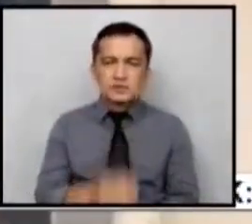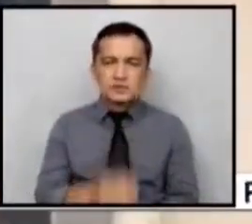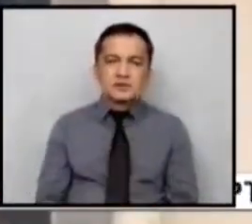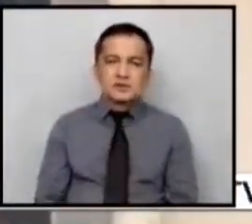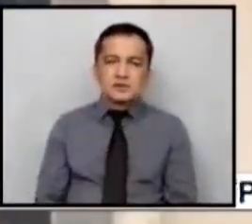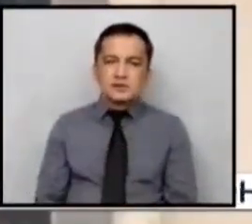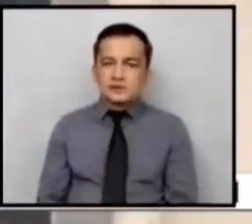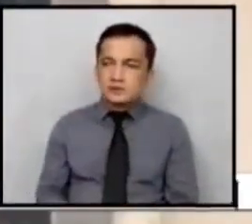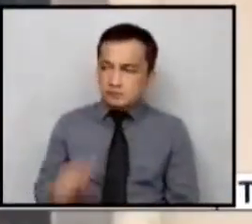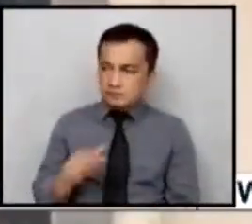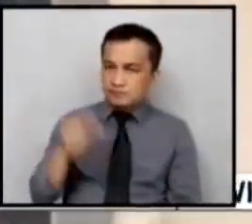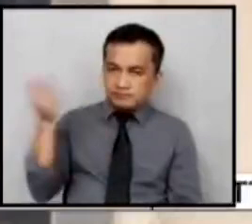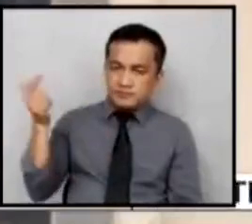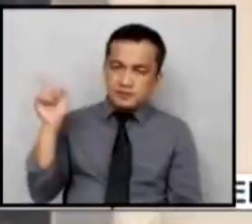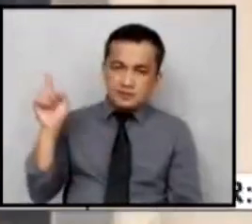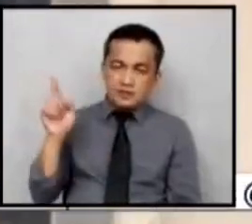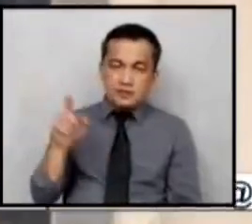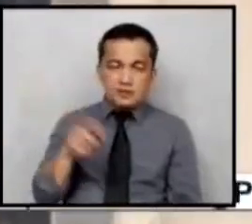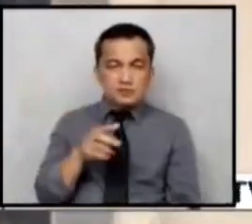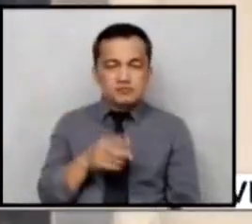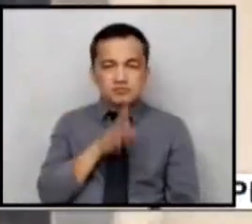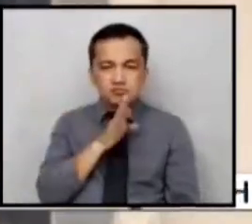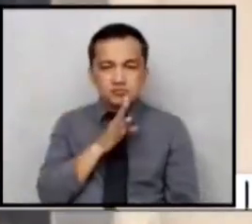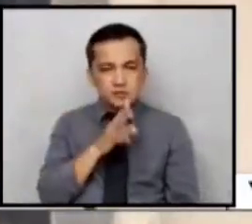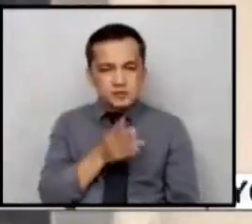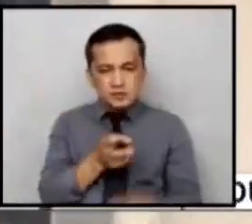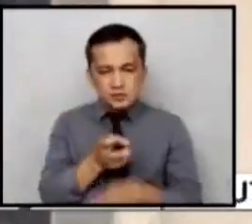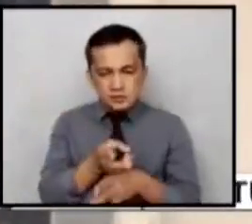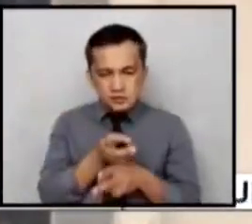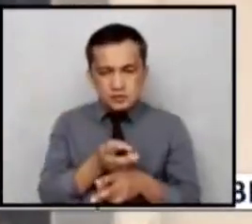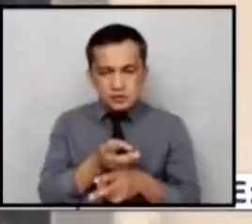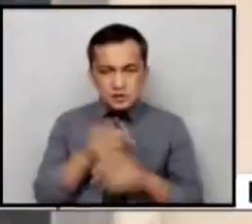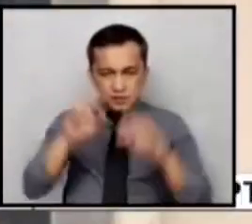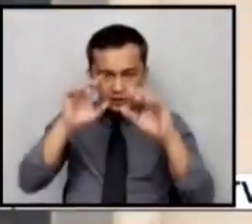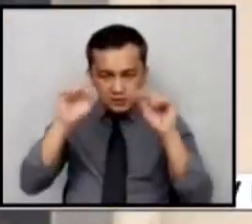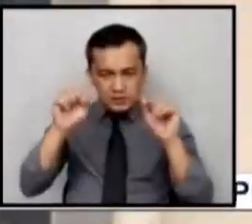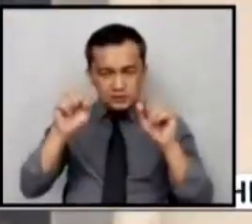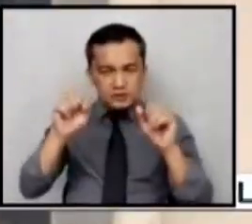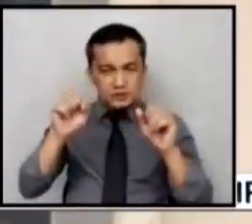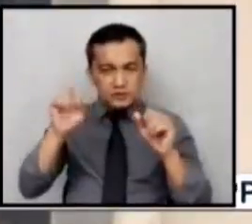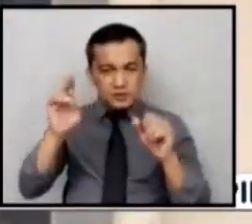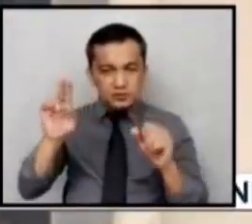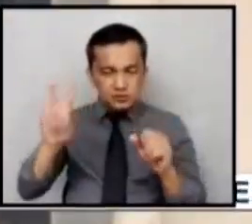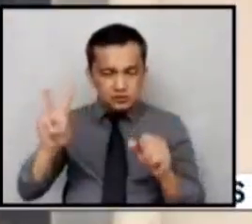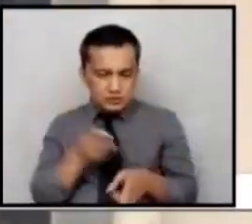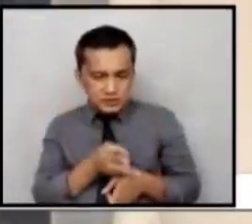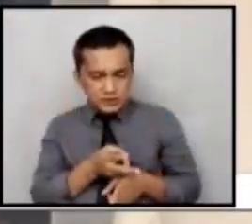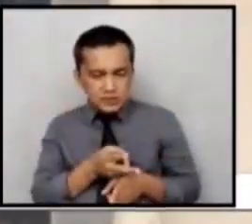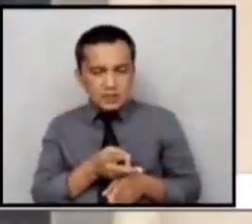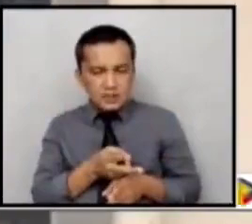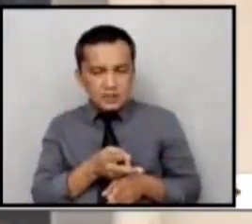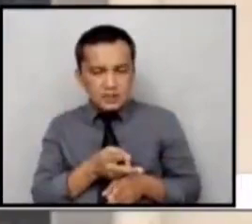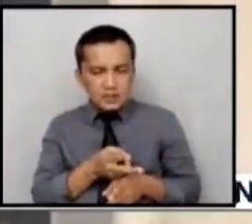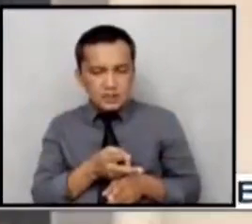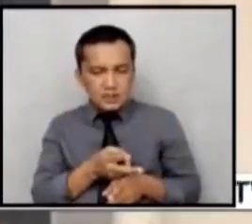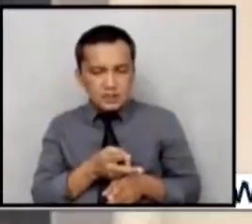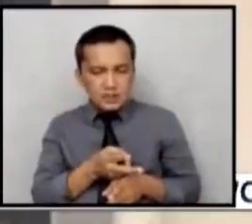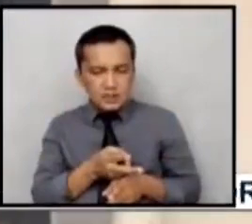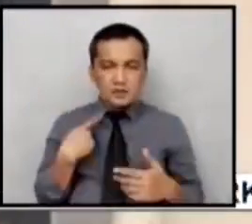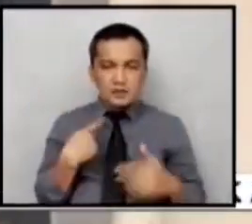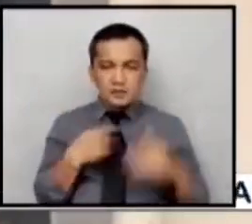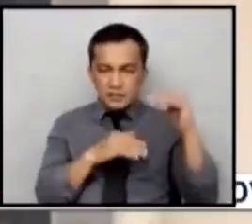At napag-usapan na namin ang permanent appointment ni General Katapang at we expect it anytime. Ibig sabihin nito, sisibaki